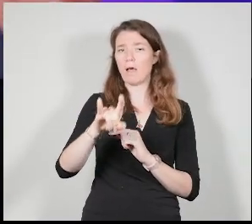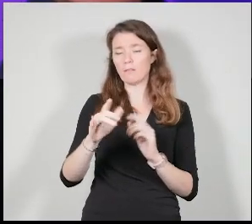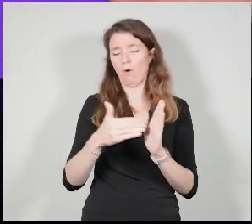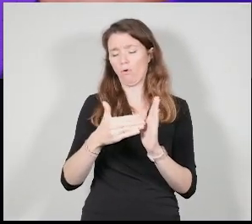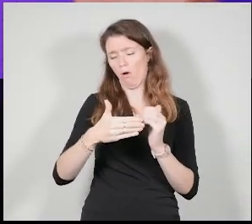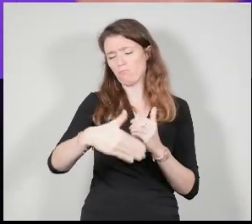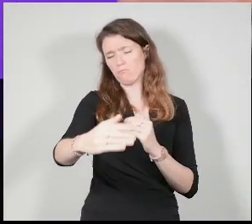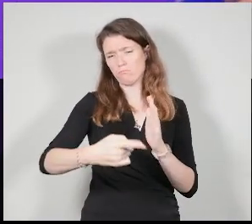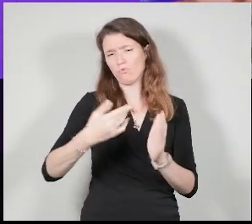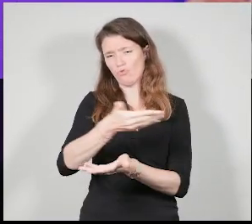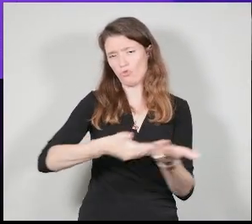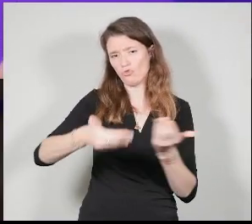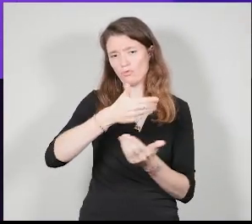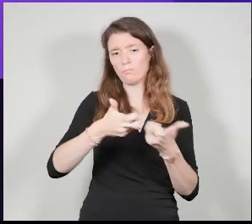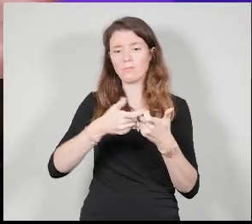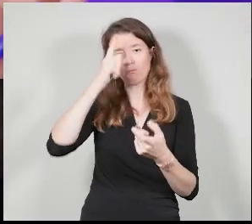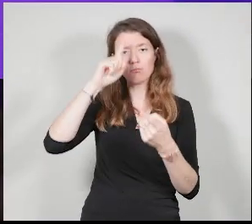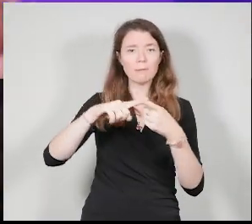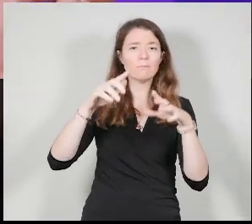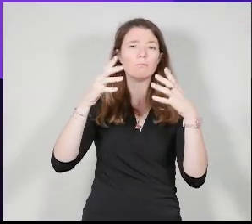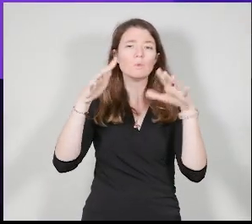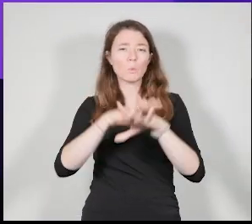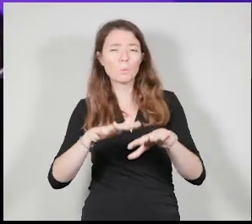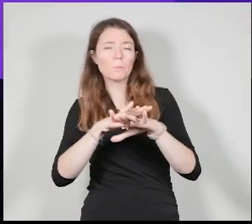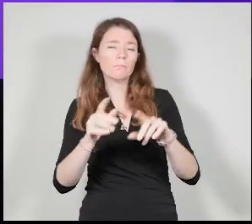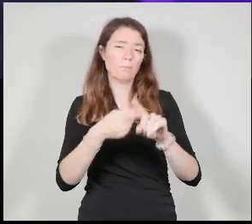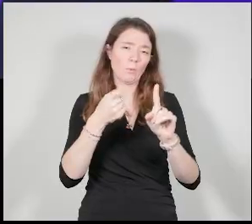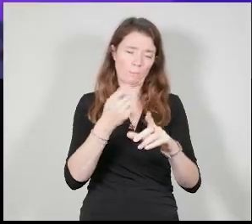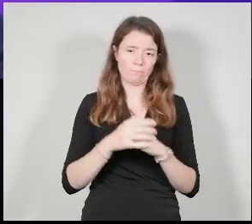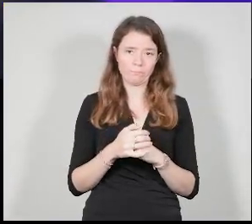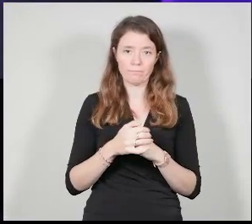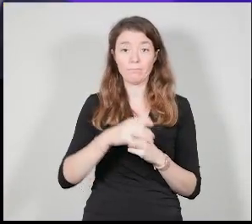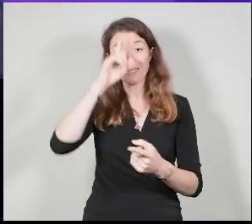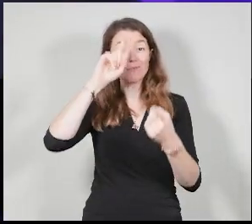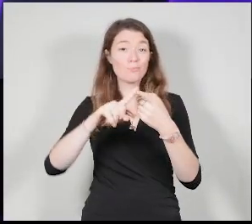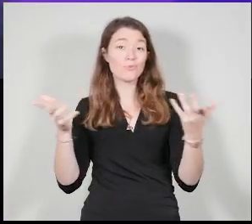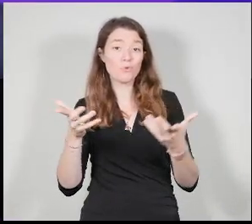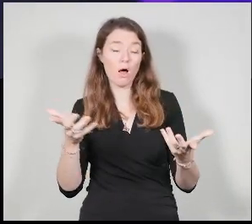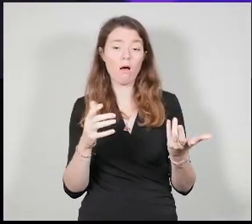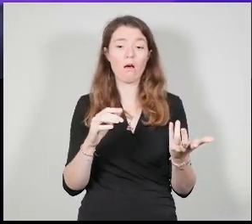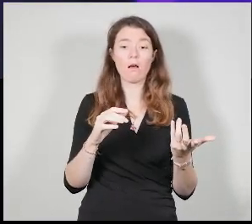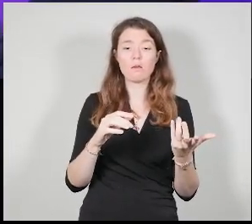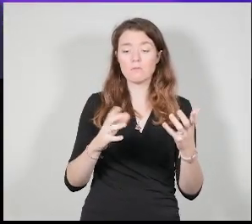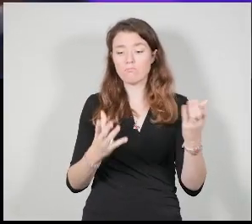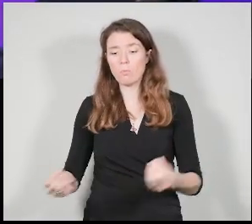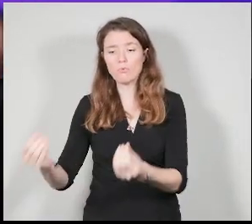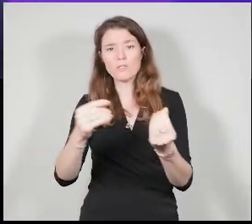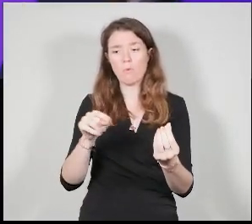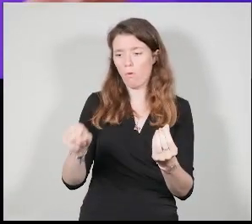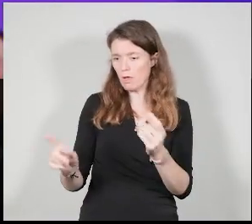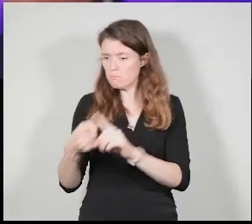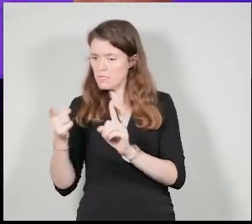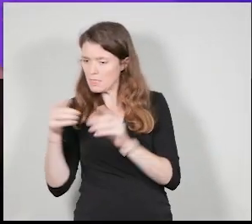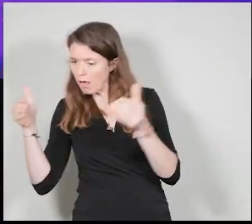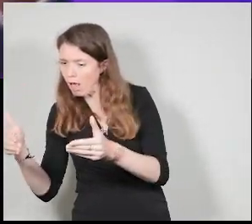notamment sur ces troubles un peu importants, en disant que l'idée, c'est pas de spécialiser les populations dans les uns ou dans les